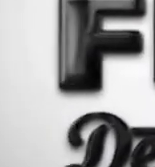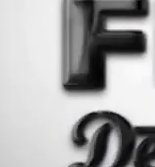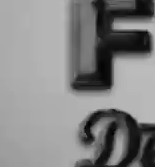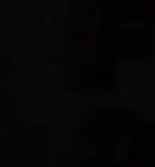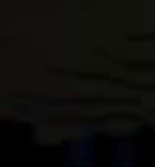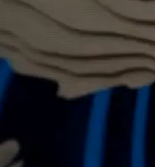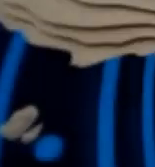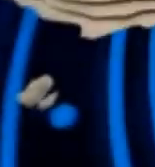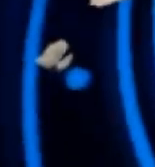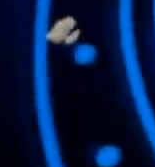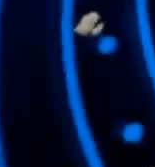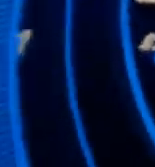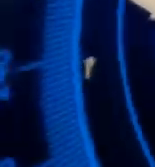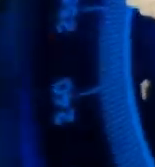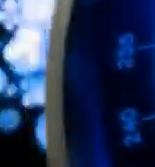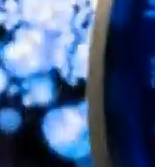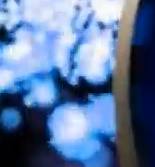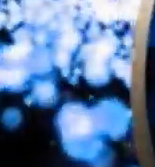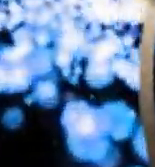देश की धड़कन।